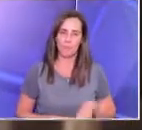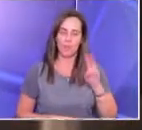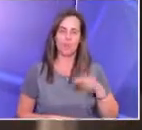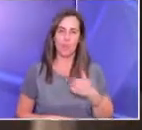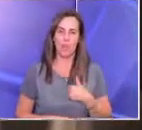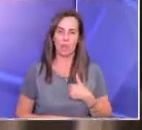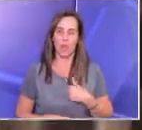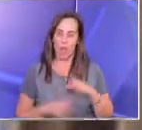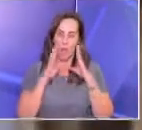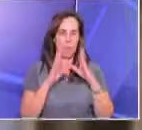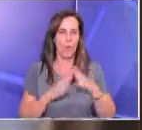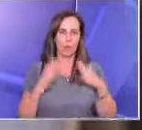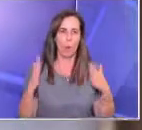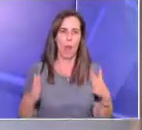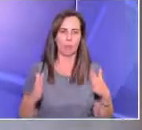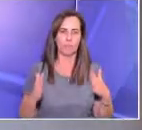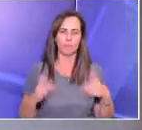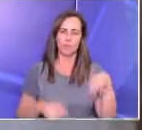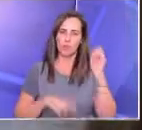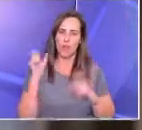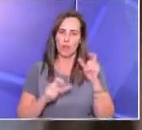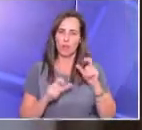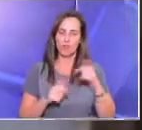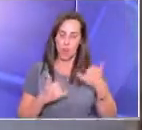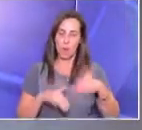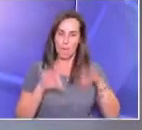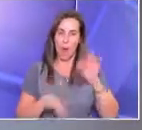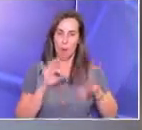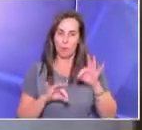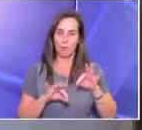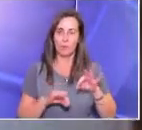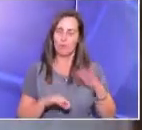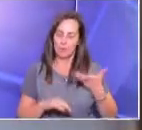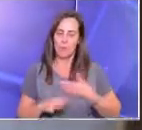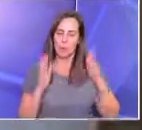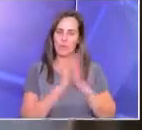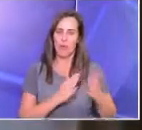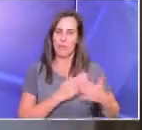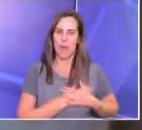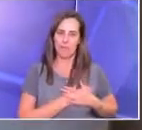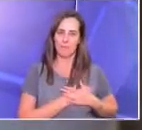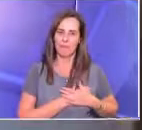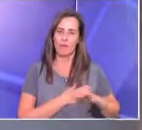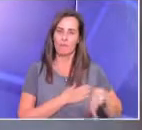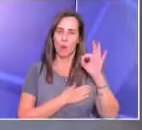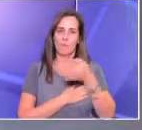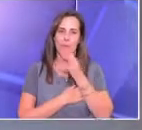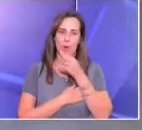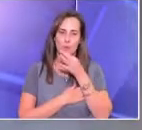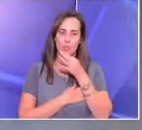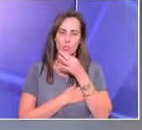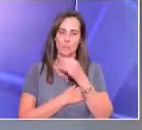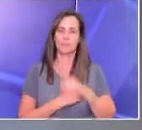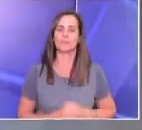לנו אמונה גדולה בכך שאנשים שיצאו היום לבחור, יצאו עם תקווה גדולה בלב ובחרו אופר ברקוביץ'